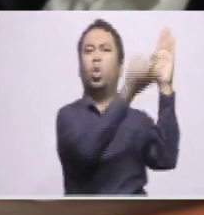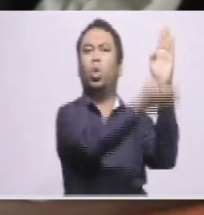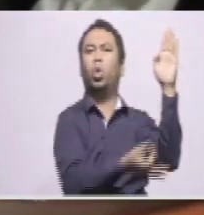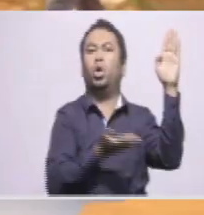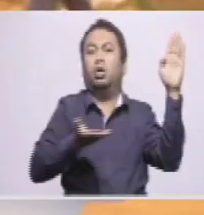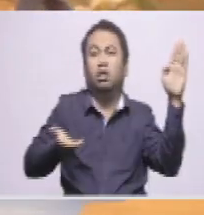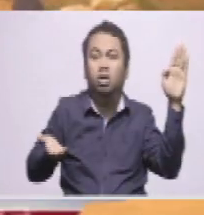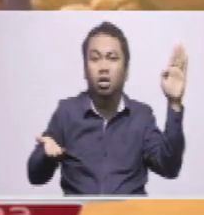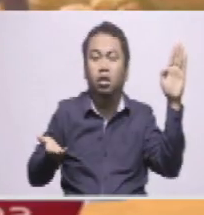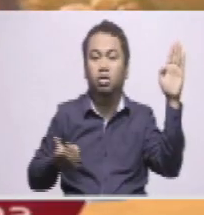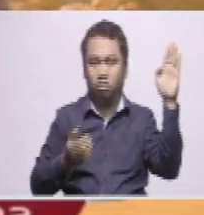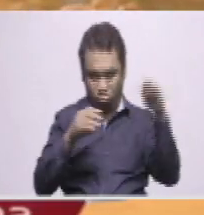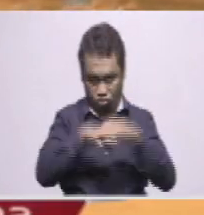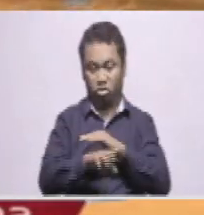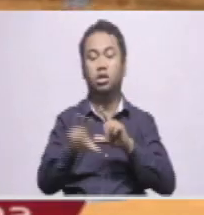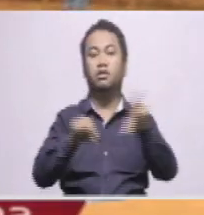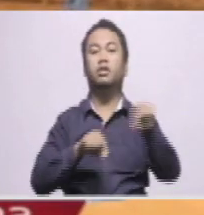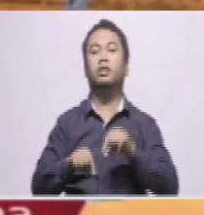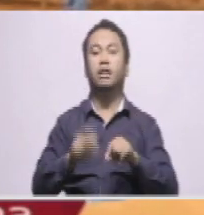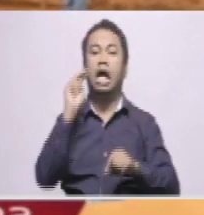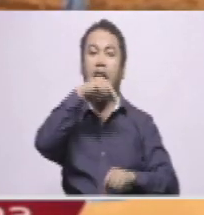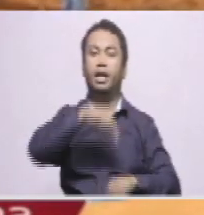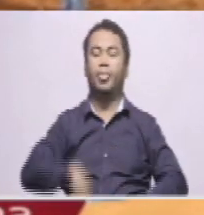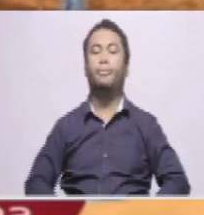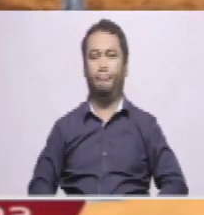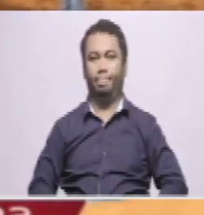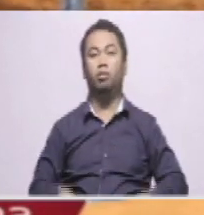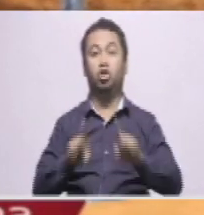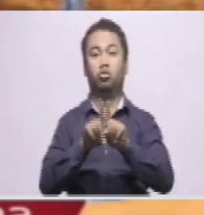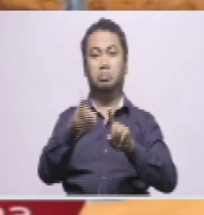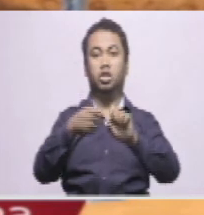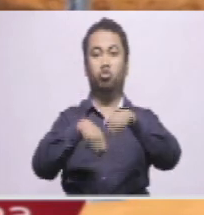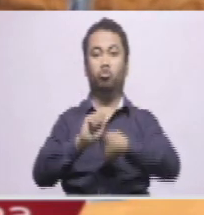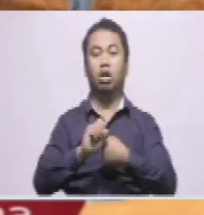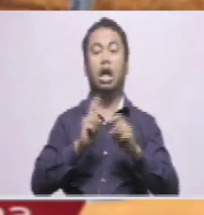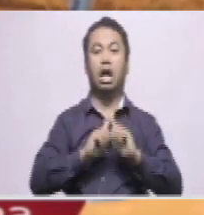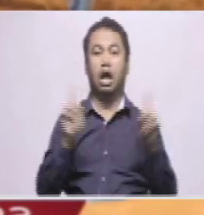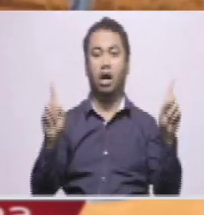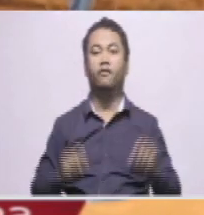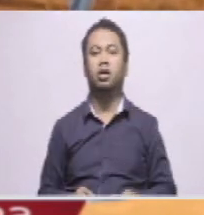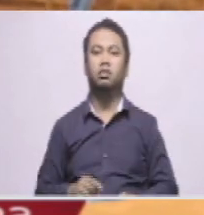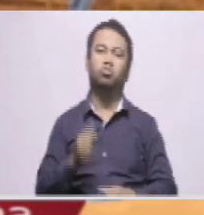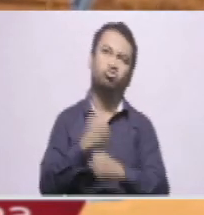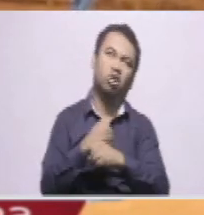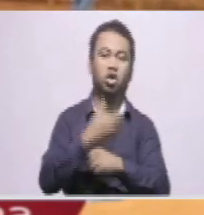izay lisy mpifidianana izay teo ihany koa ireo olana madinidinika toy ny olona tsy nitondra